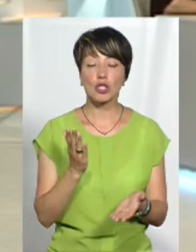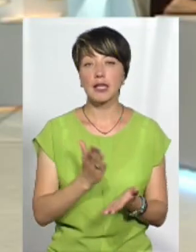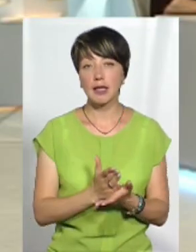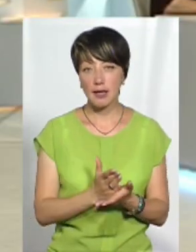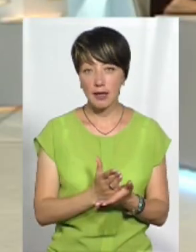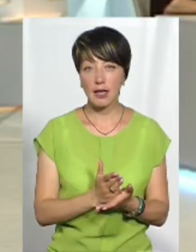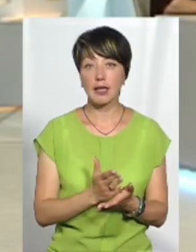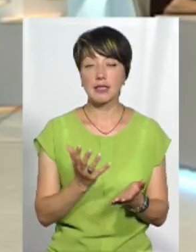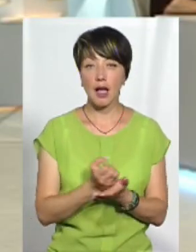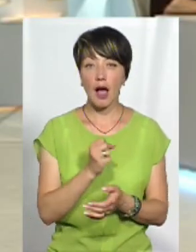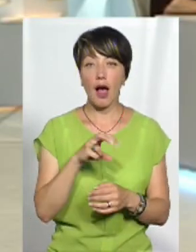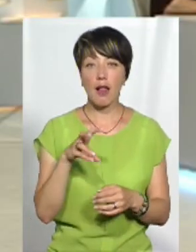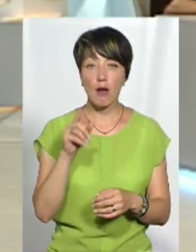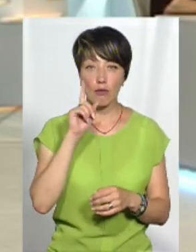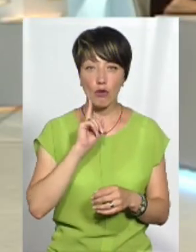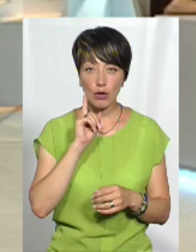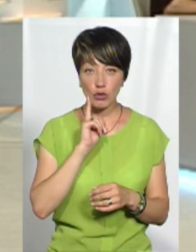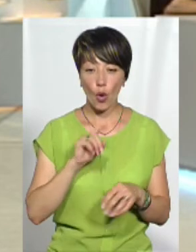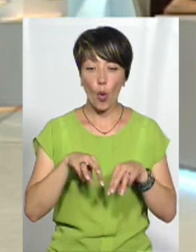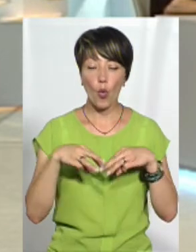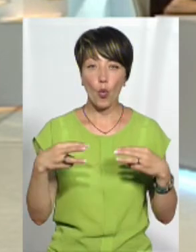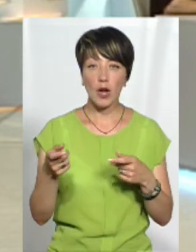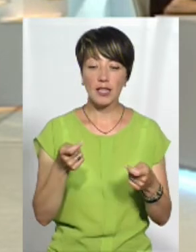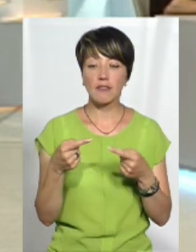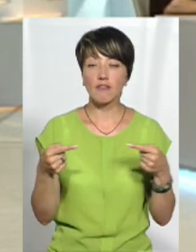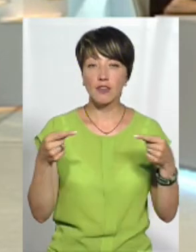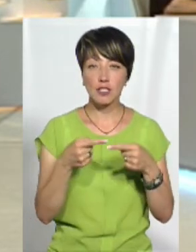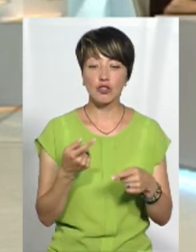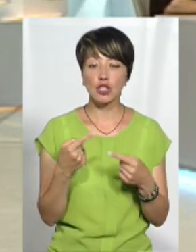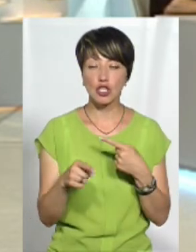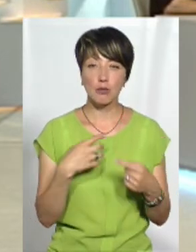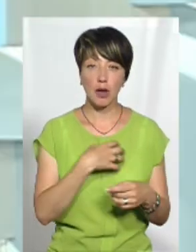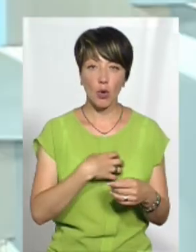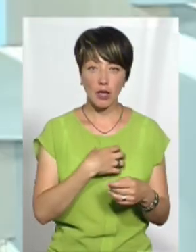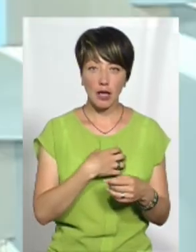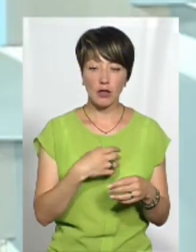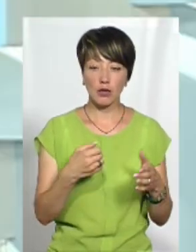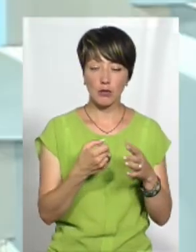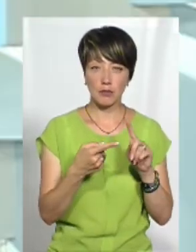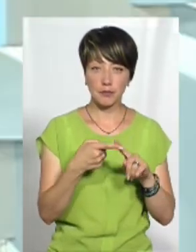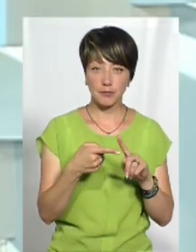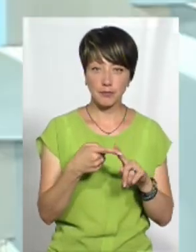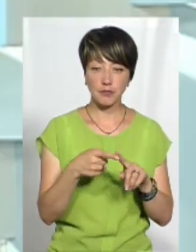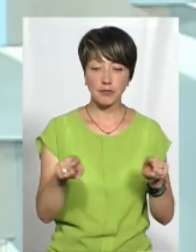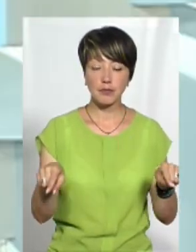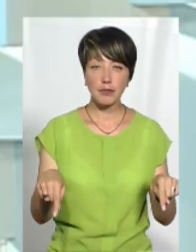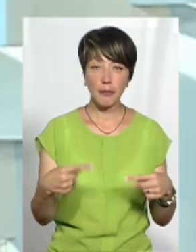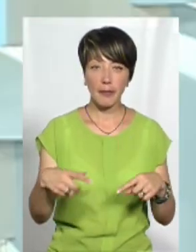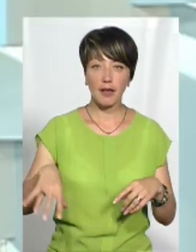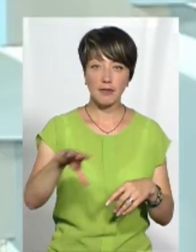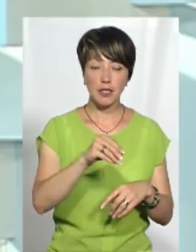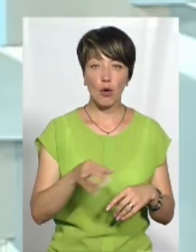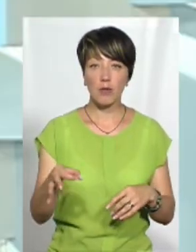є і знайдені, але поки що уряд визначив інші пріоритети. Це до створення у всіх